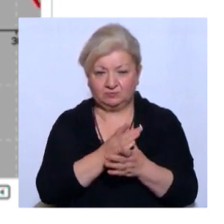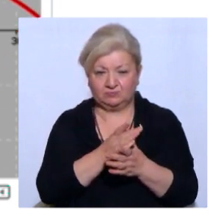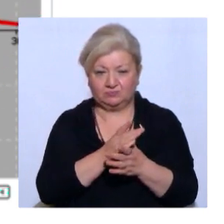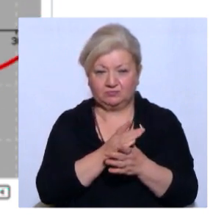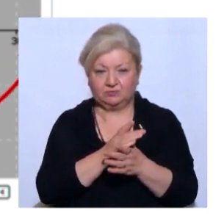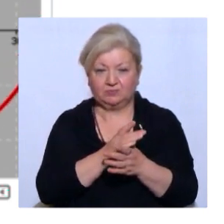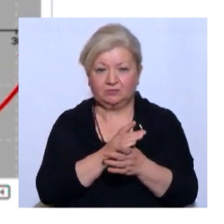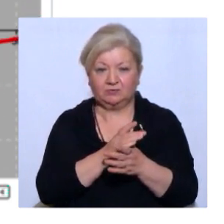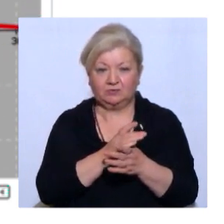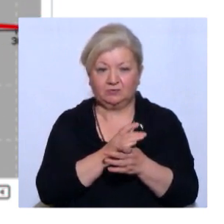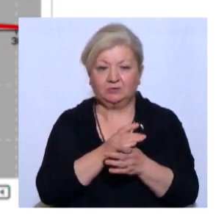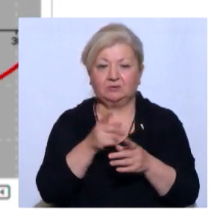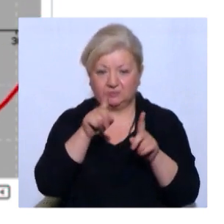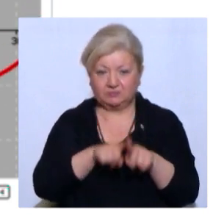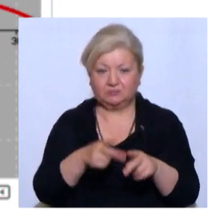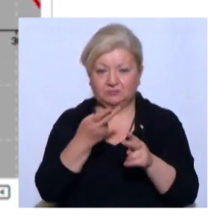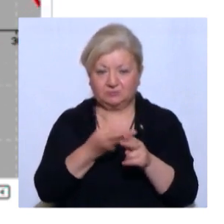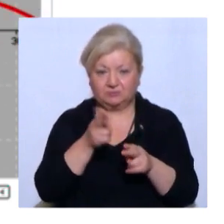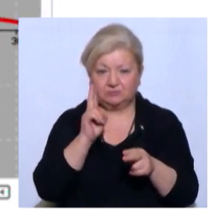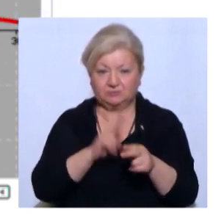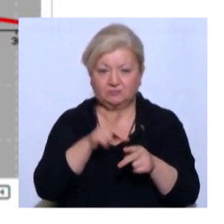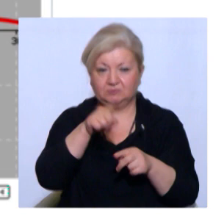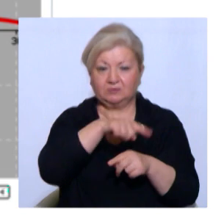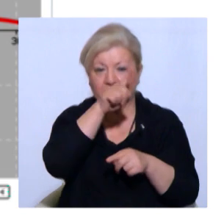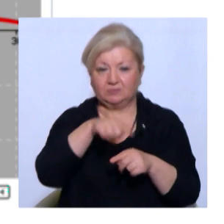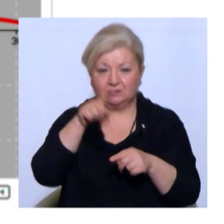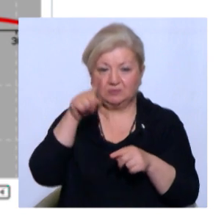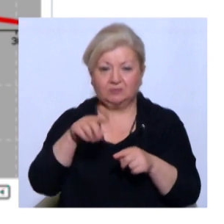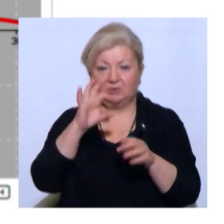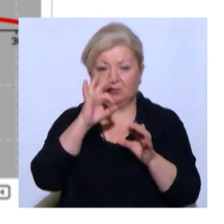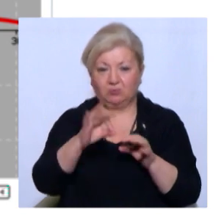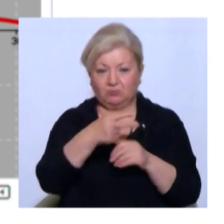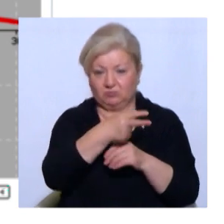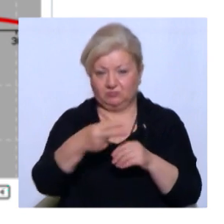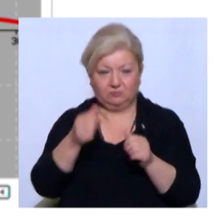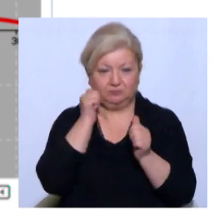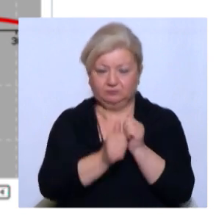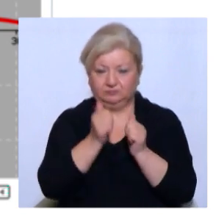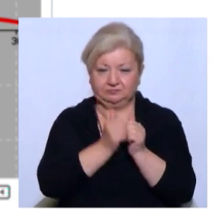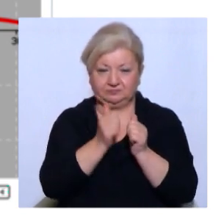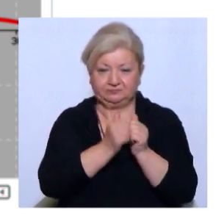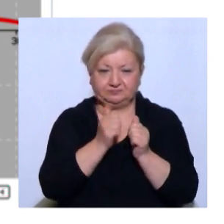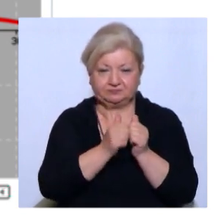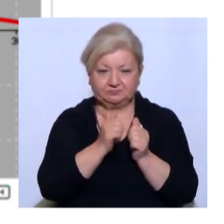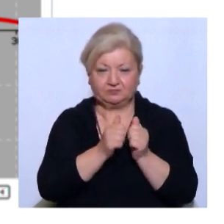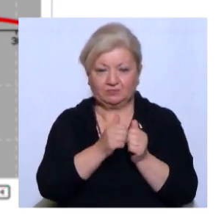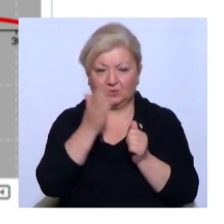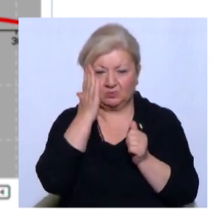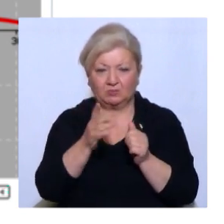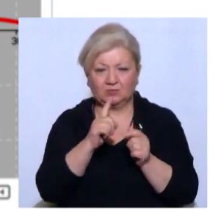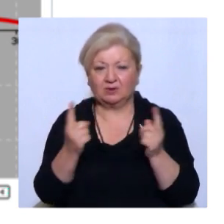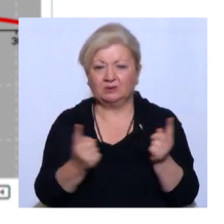აქ ამპლიტუდა ნულის ტოლია ყოველთვის. ასე იქნება ნებისმიერ კვანტში, სადაც არ უნდა გადავიტანოთ